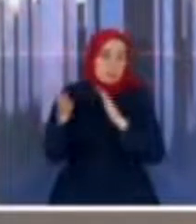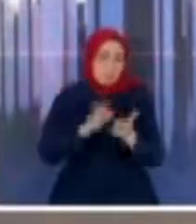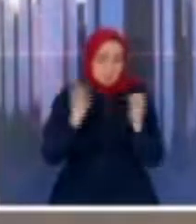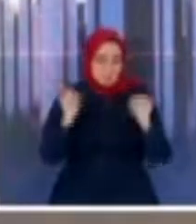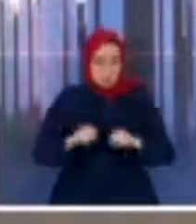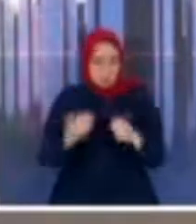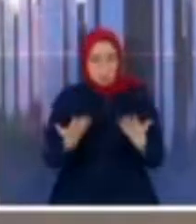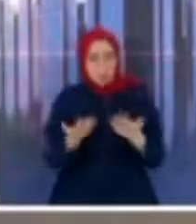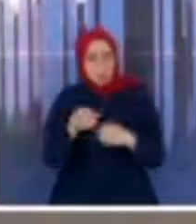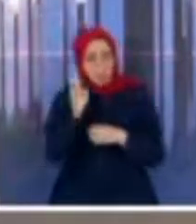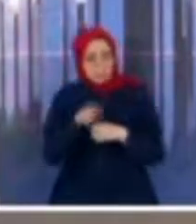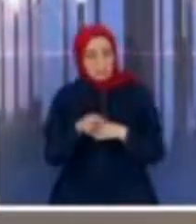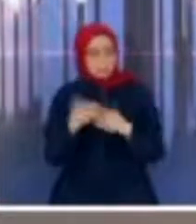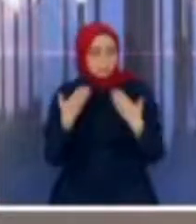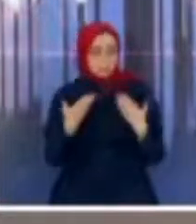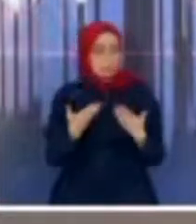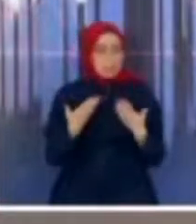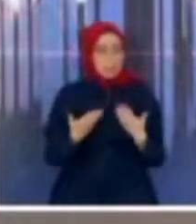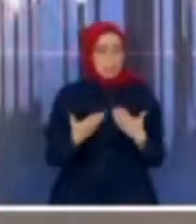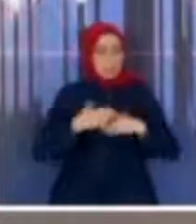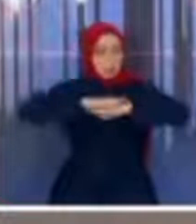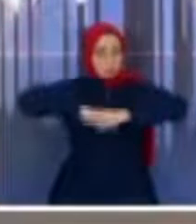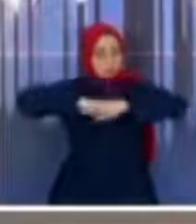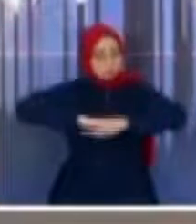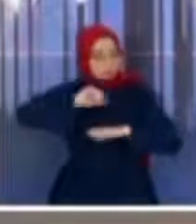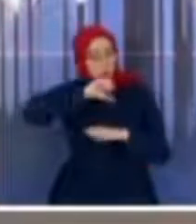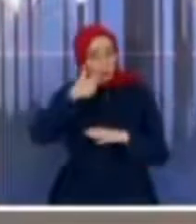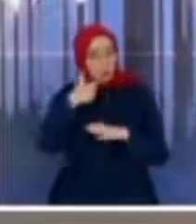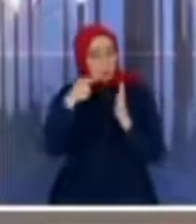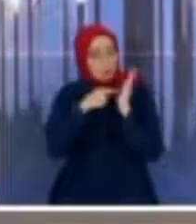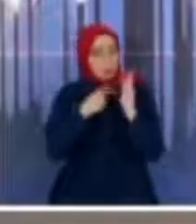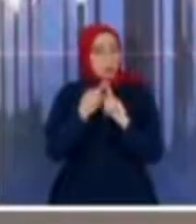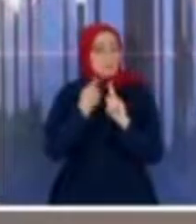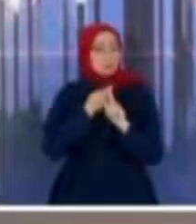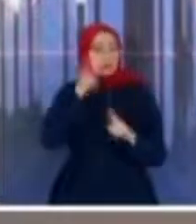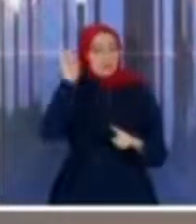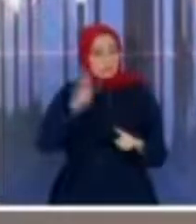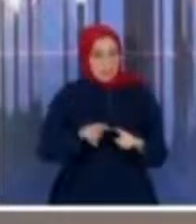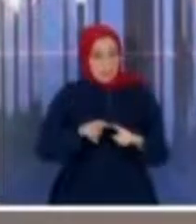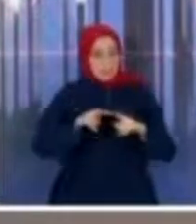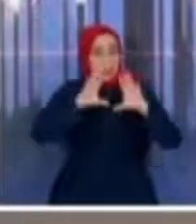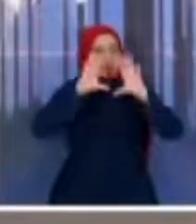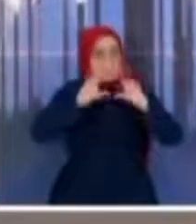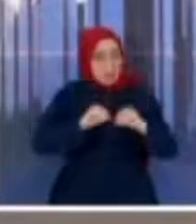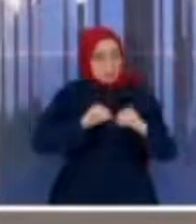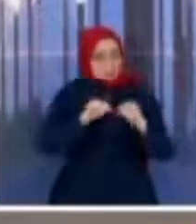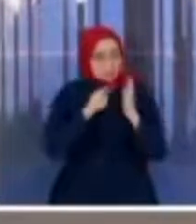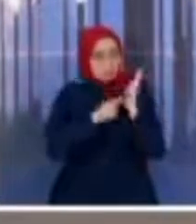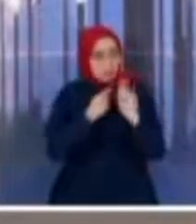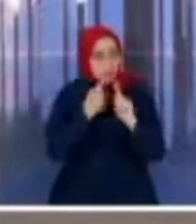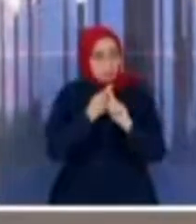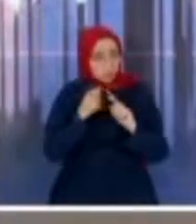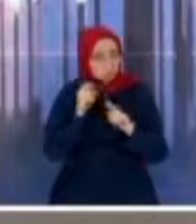على هذاك نحن لهنا قلنا الاسعافات الاوليه مهمه اكثر منها في المناطق الحضريه. صحيح مهمه